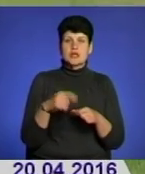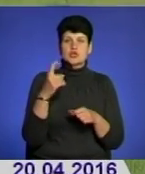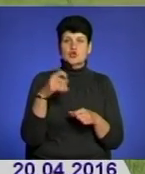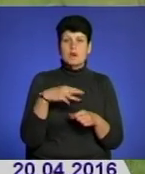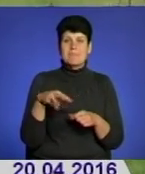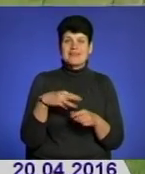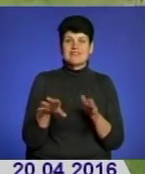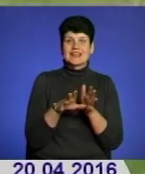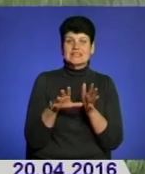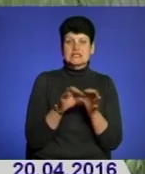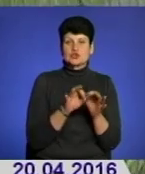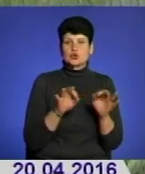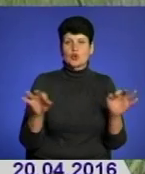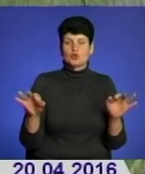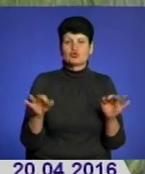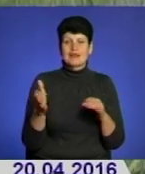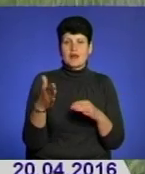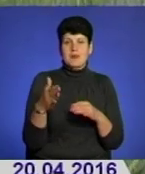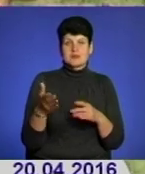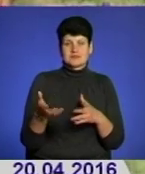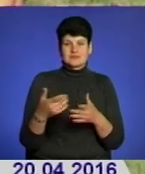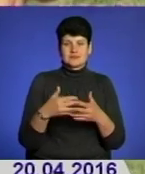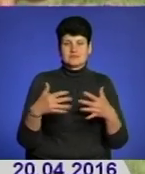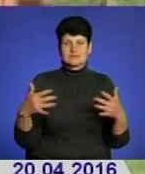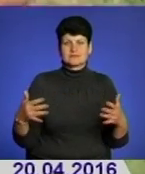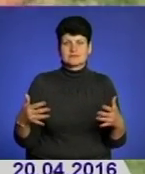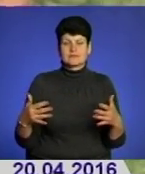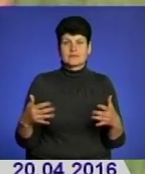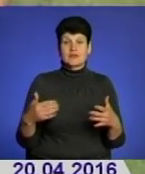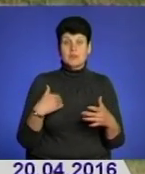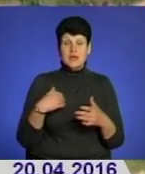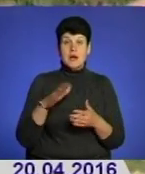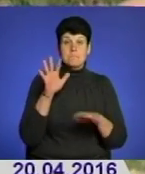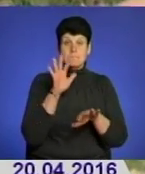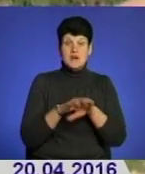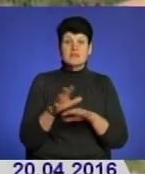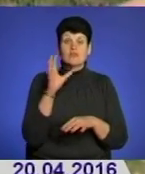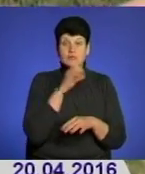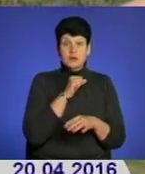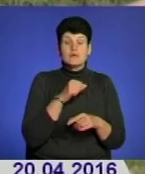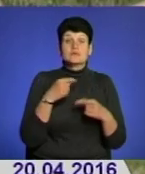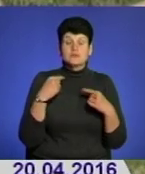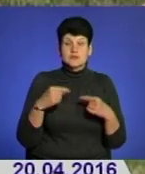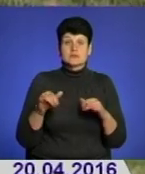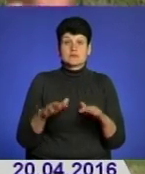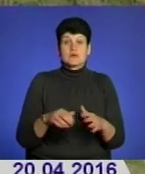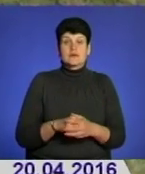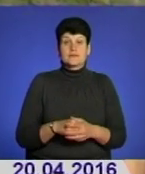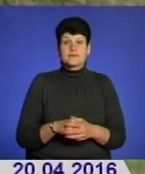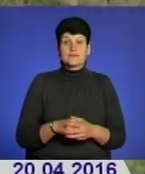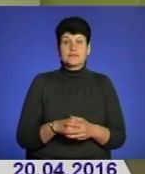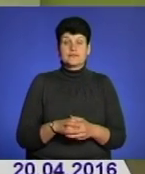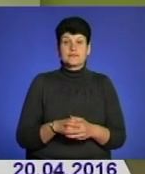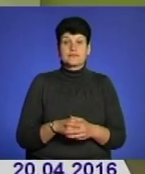метрів електричного дроту та рибальське приладдя. Це якби є банк обчистив, послати коло жінки і нічого не зробити, такий ефект, то саме коло цієї